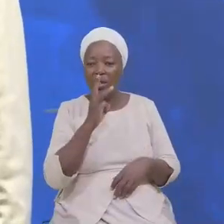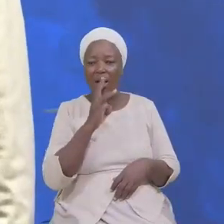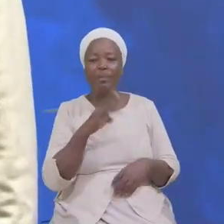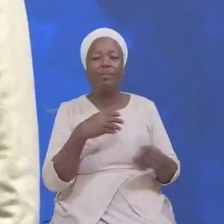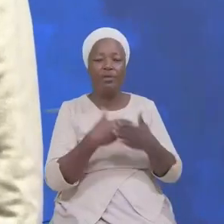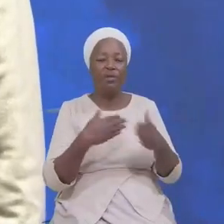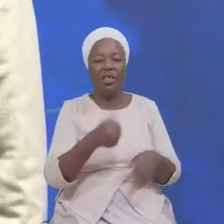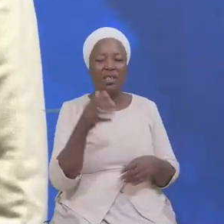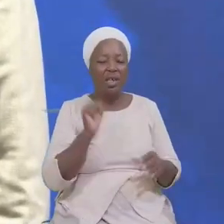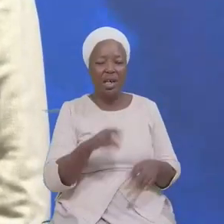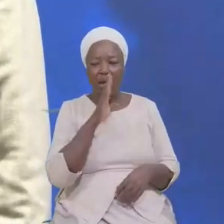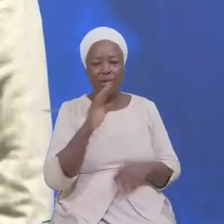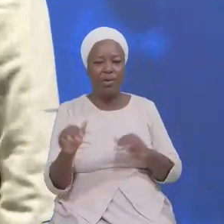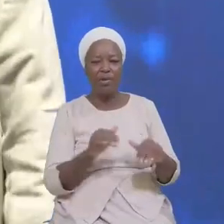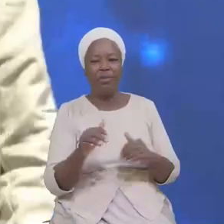dans leur vie.